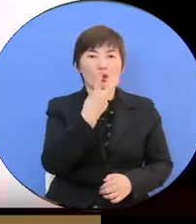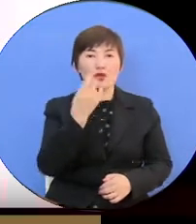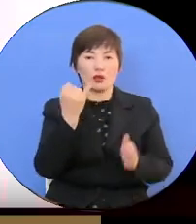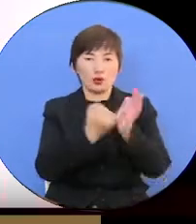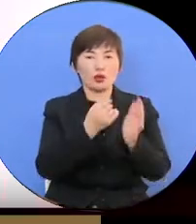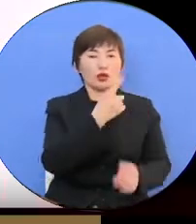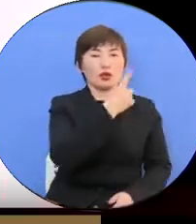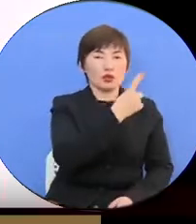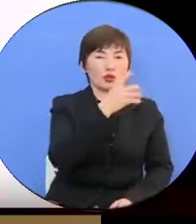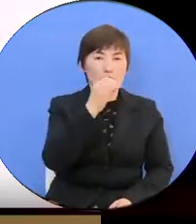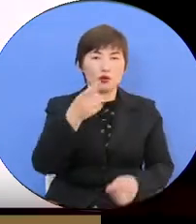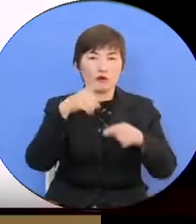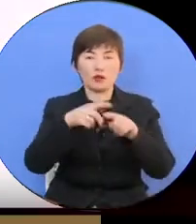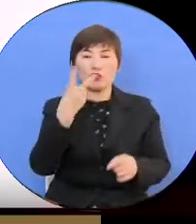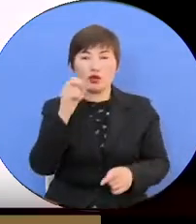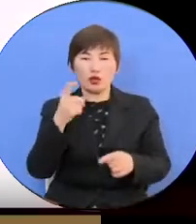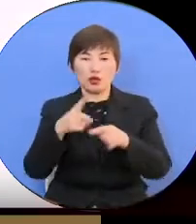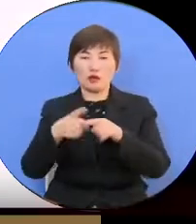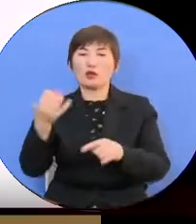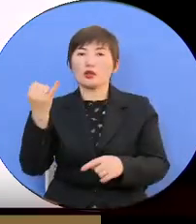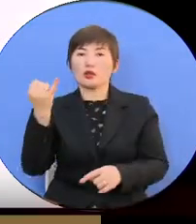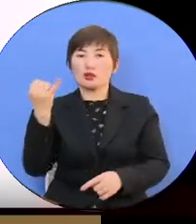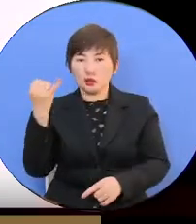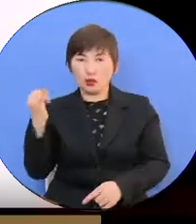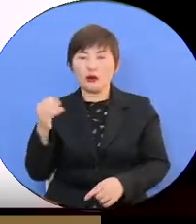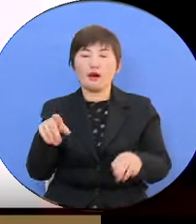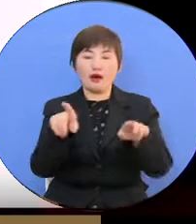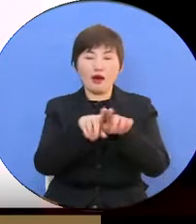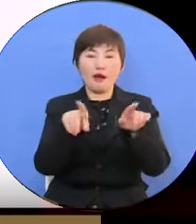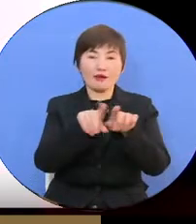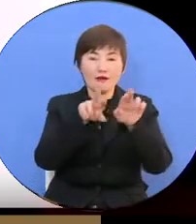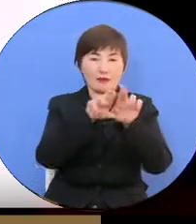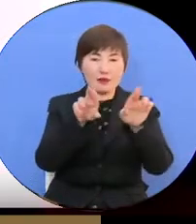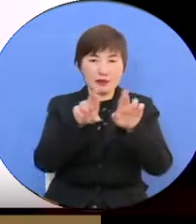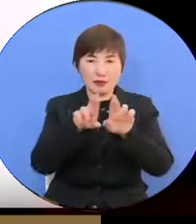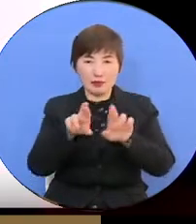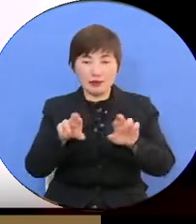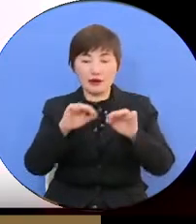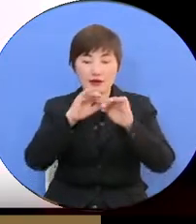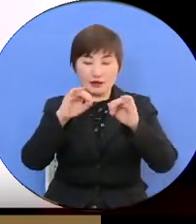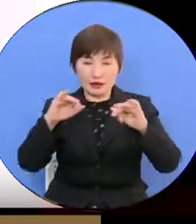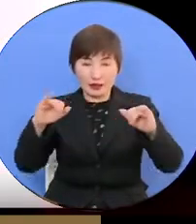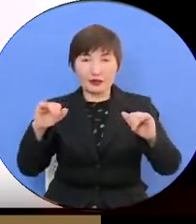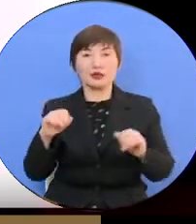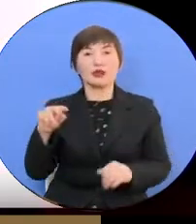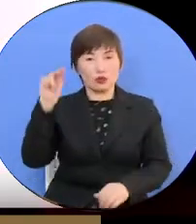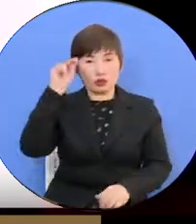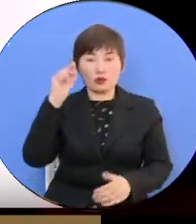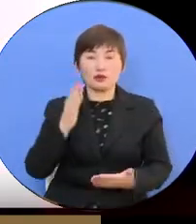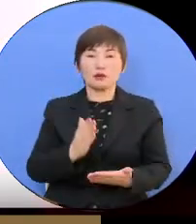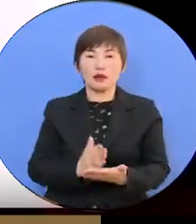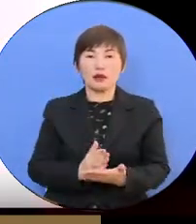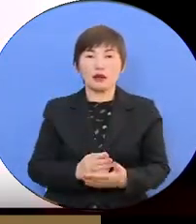нэмэх нь 20, нэмэх нь 6. За 130-ыг 100 дээр нэмэх нь 30, нэмэх нь 1. За 134-ыг 100 дээр нэмэх нь 30, нэмэх нь